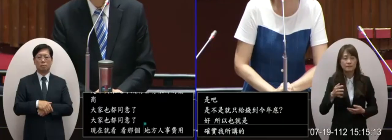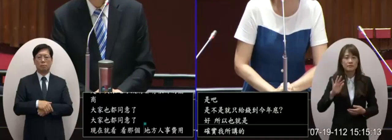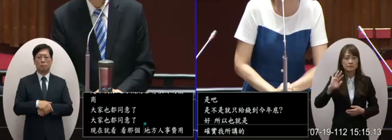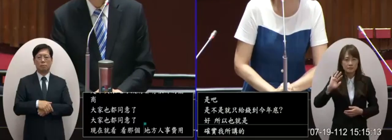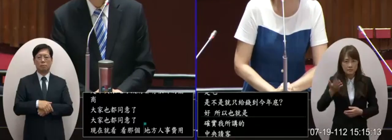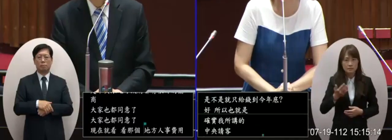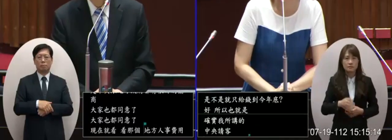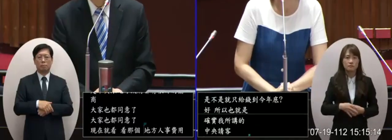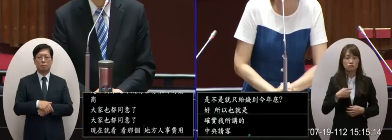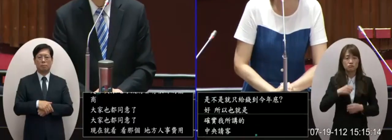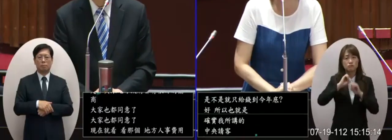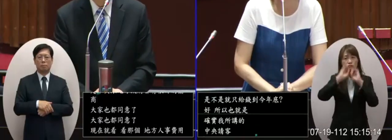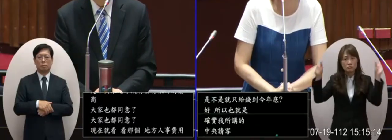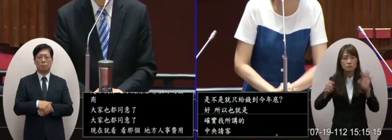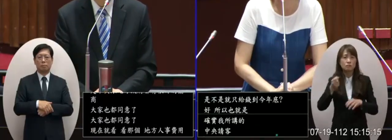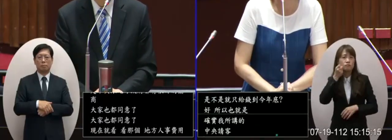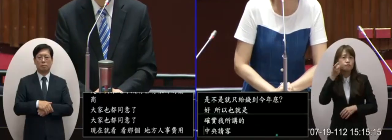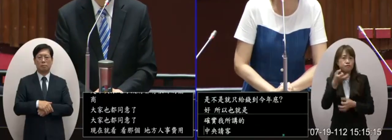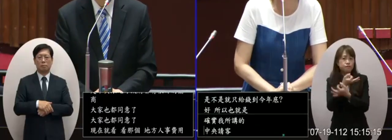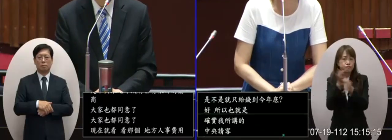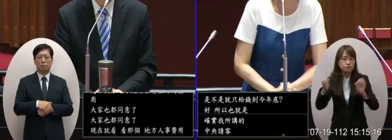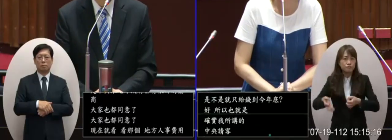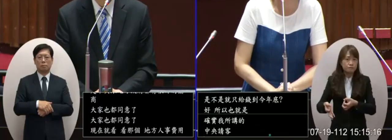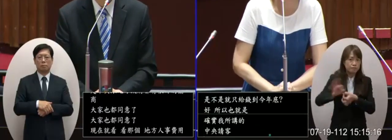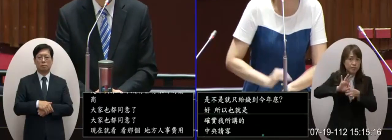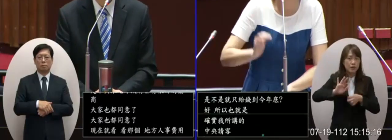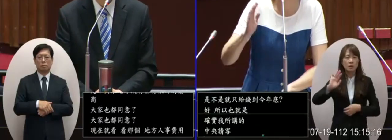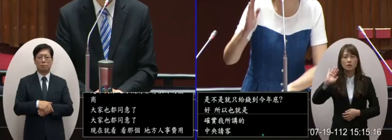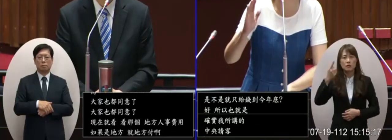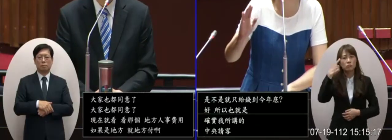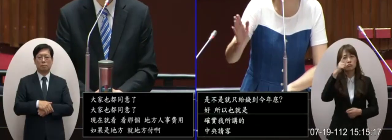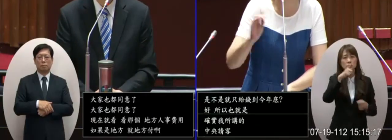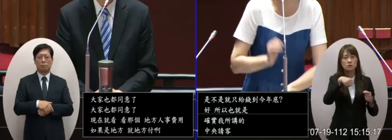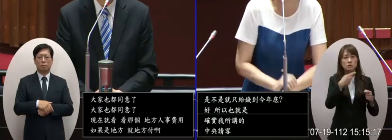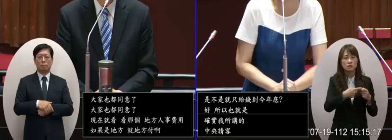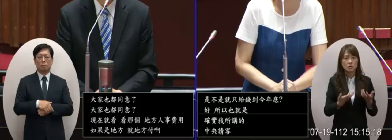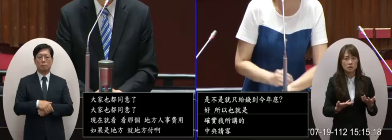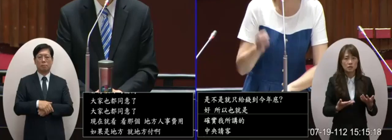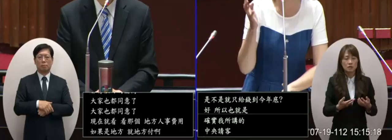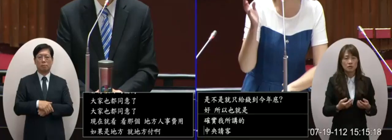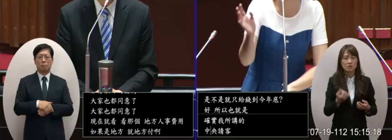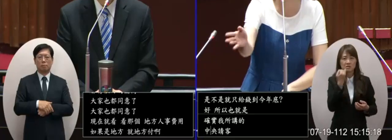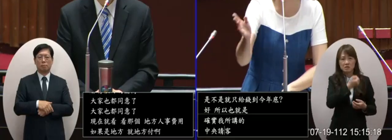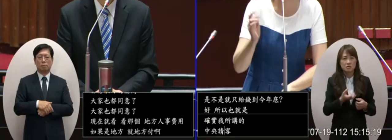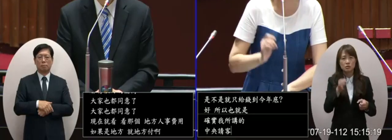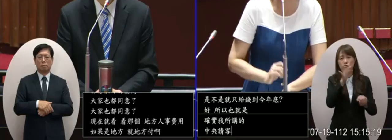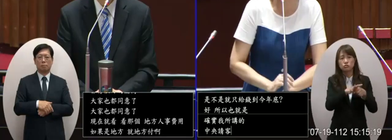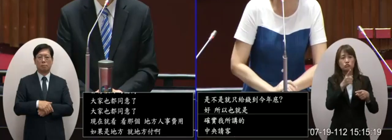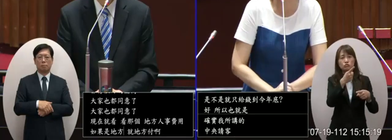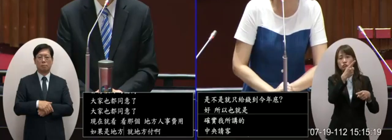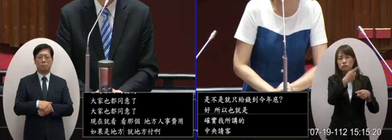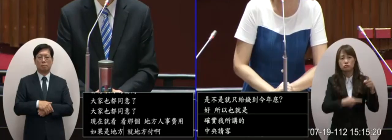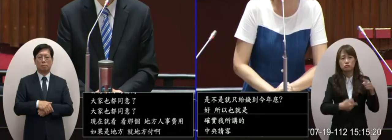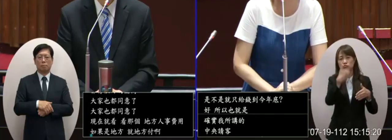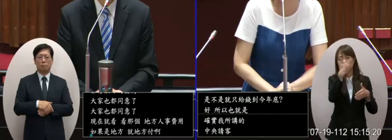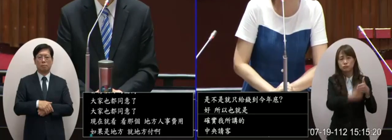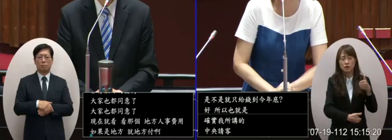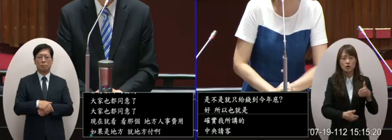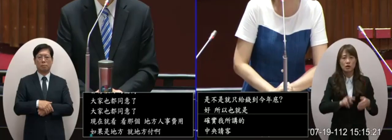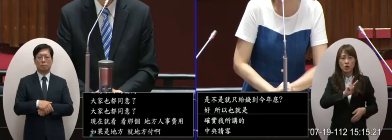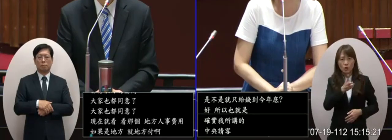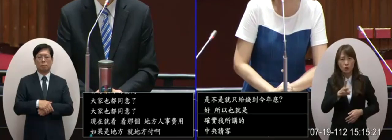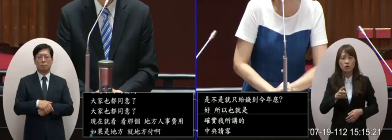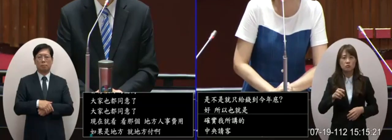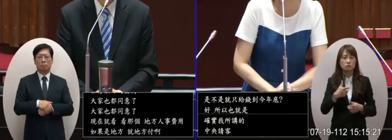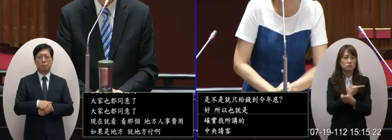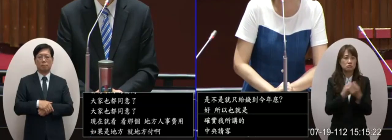高军工教条薪。但是呢，明年不是你砍半，就是明年全部你中央来，就全部你